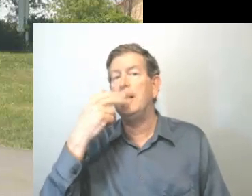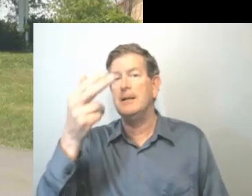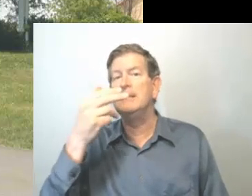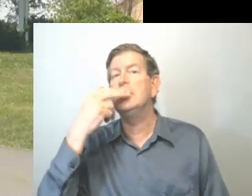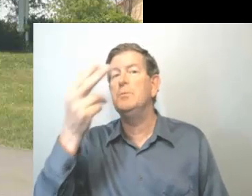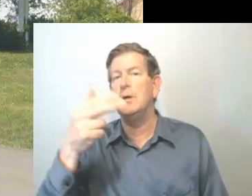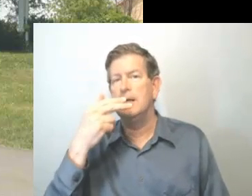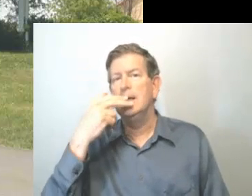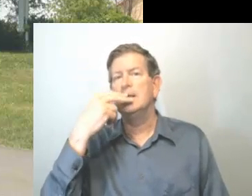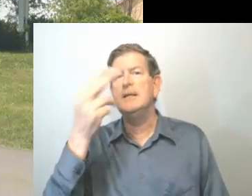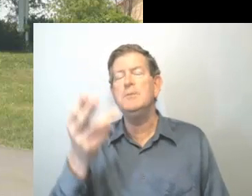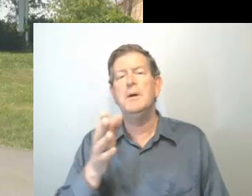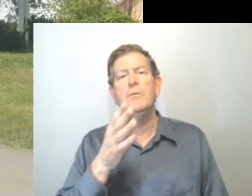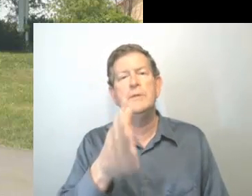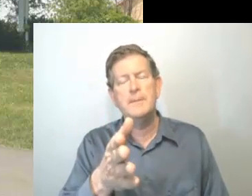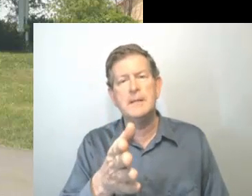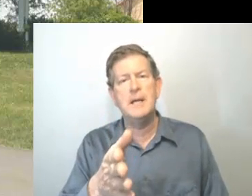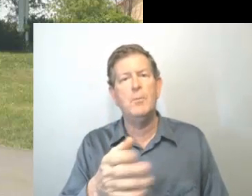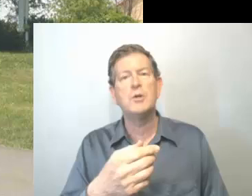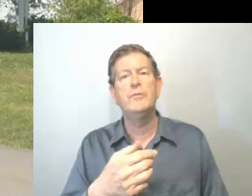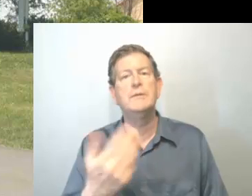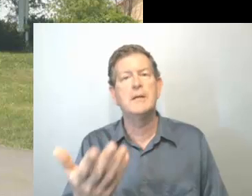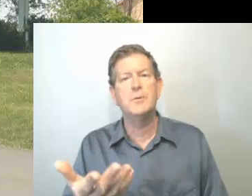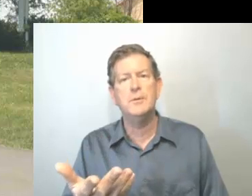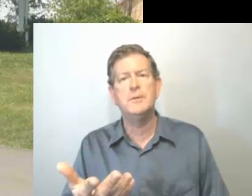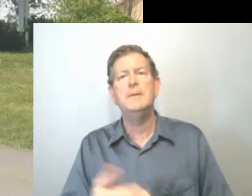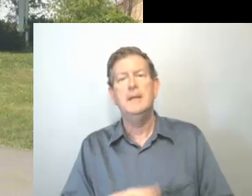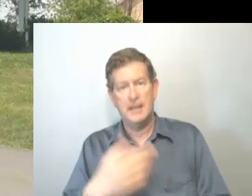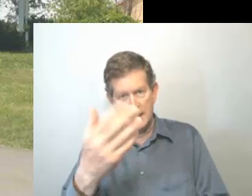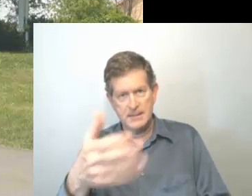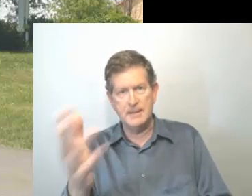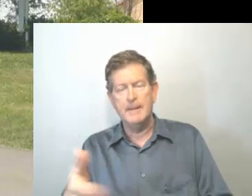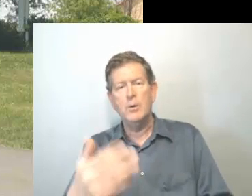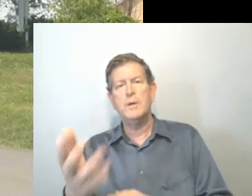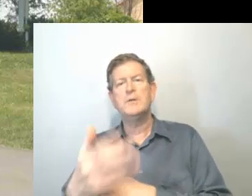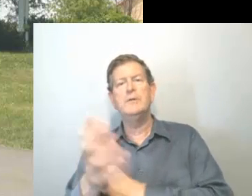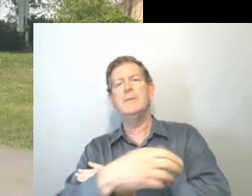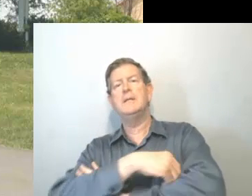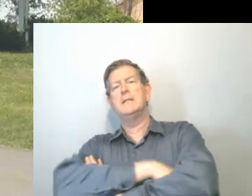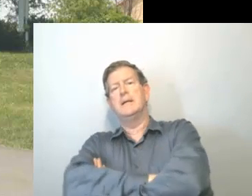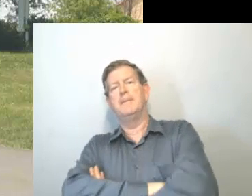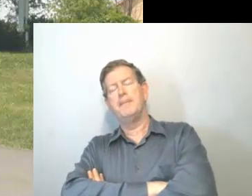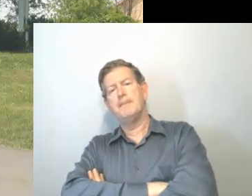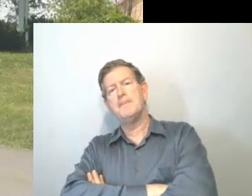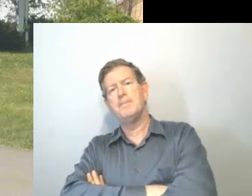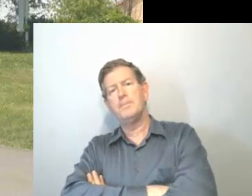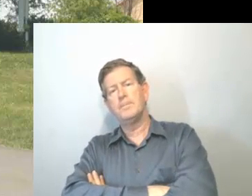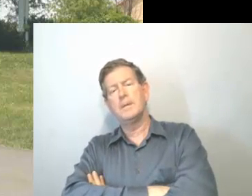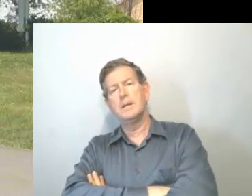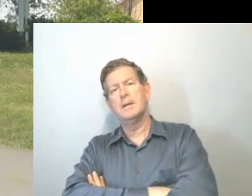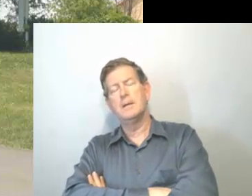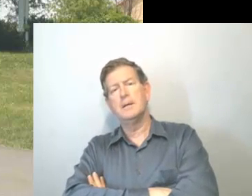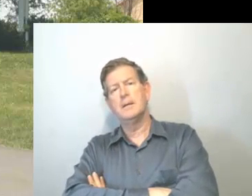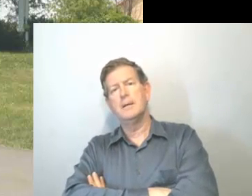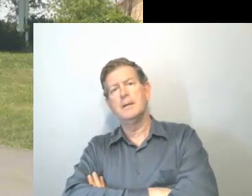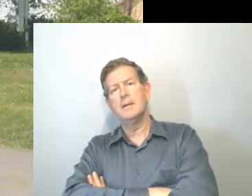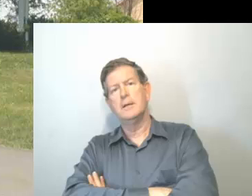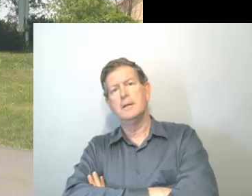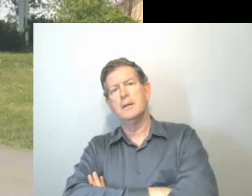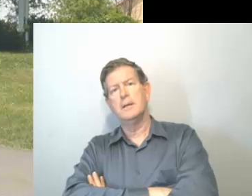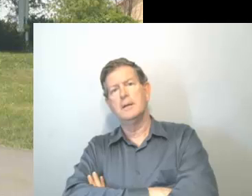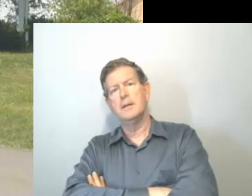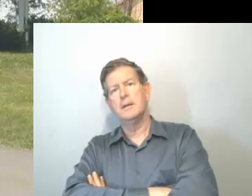parlez, parlez, dites-moi. Dites-moi où vous habitez, moi je vous écoute. Allez-y, où est-ce que vous habitez?